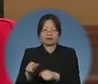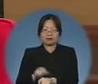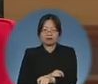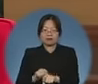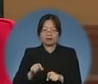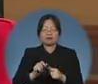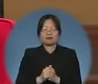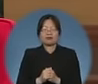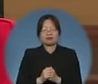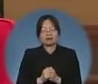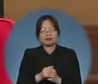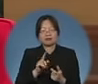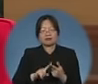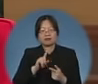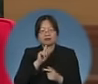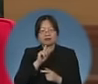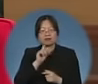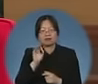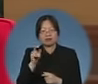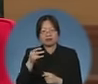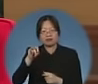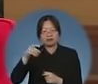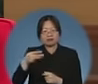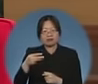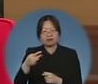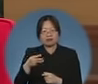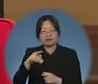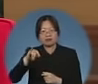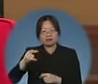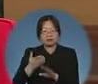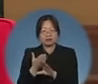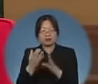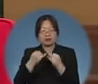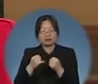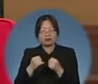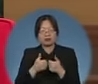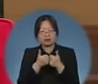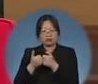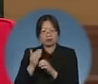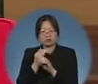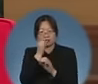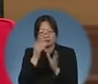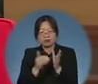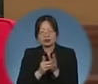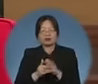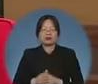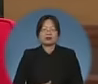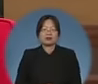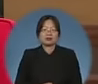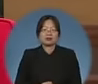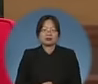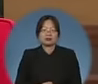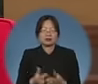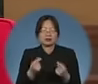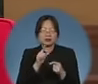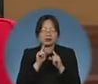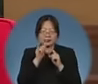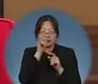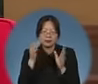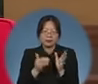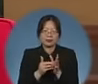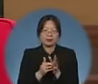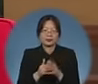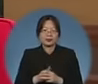이런 얘기가 아리스토텔레스부터 많은 얘기를 해왔었는데 아리스토텔레스는 극단적으로 이런 말을 했던 것